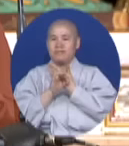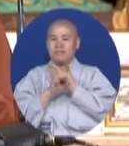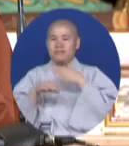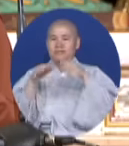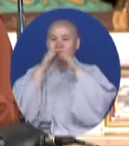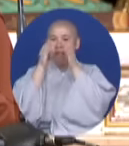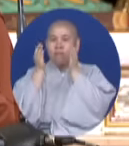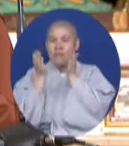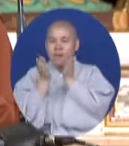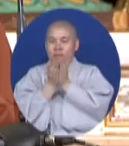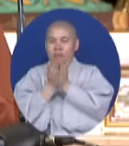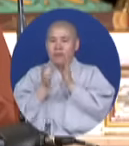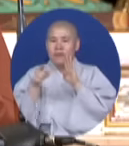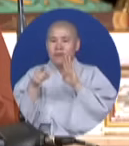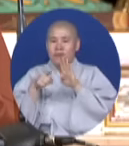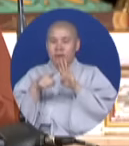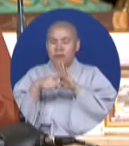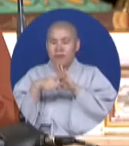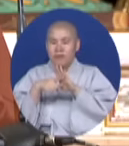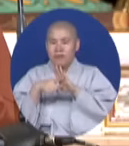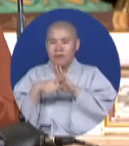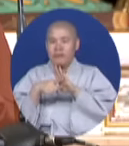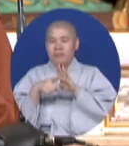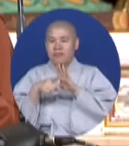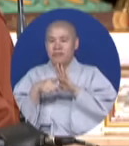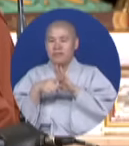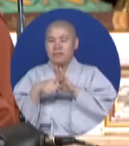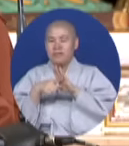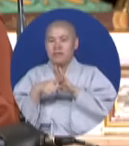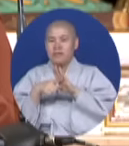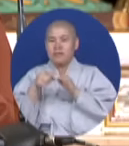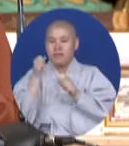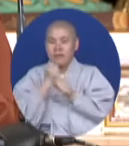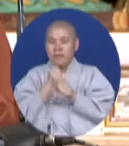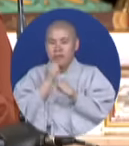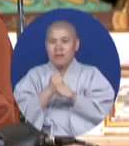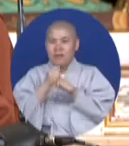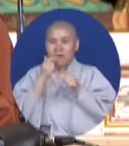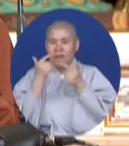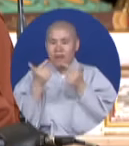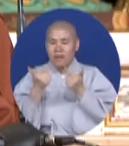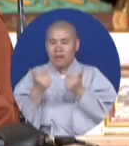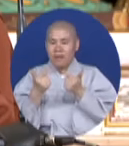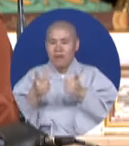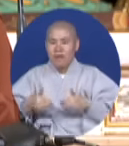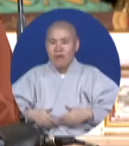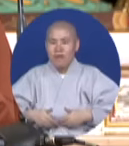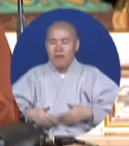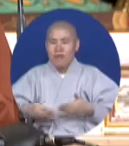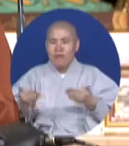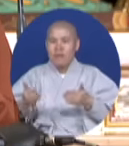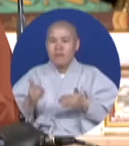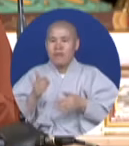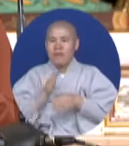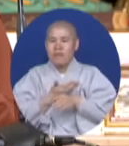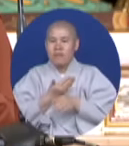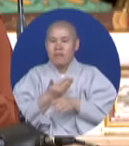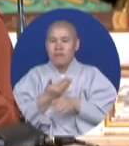모든 업을 짓지 않고 쓸데없는 업을 앉으면